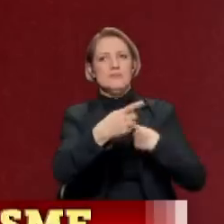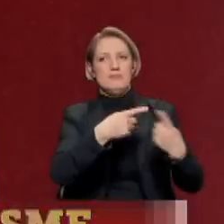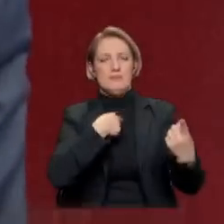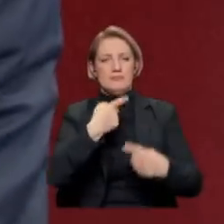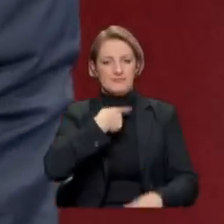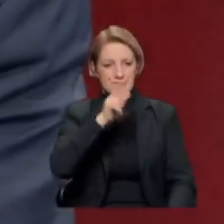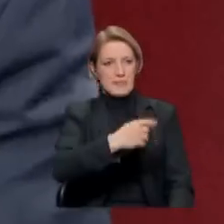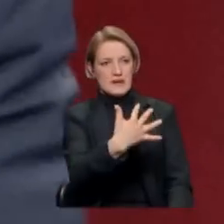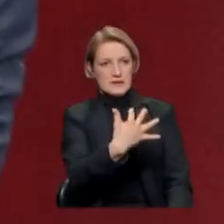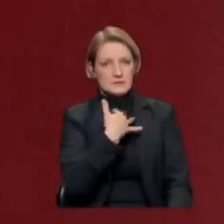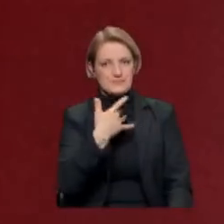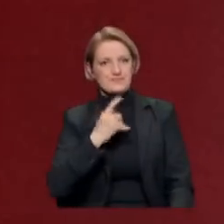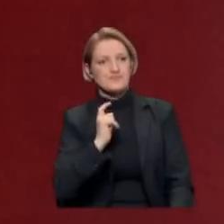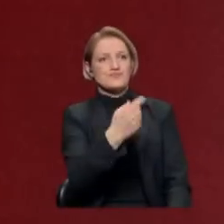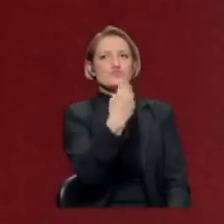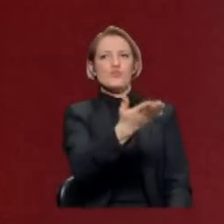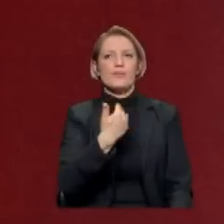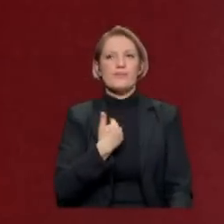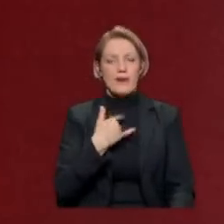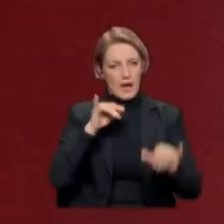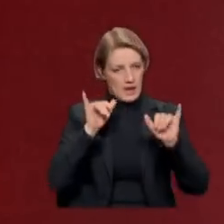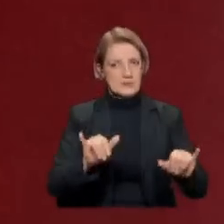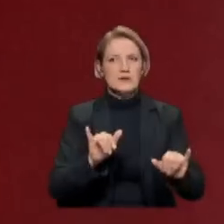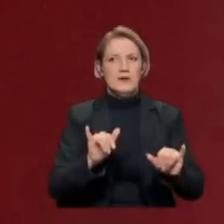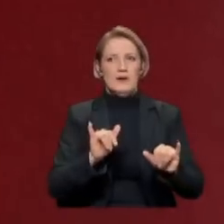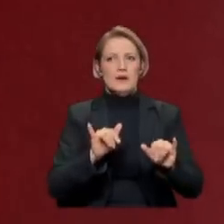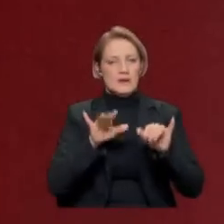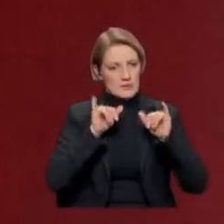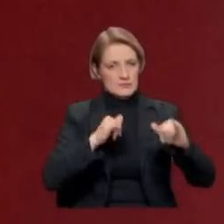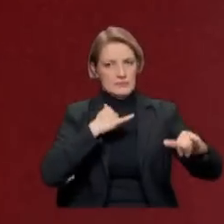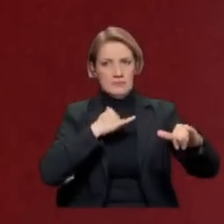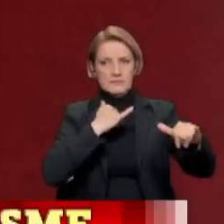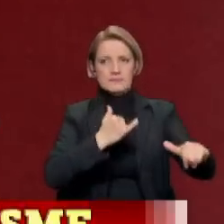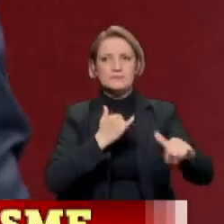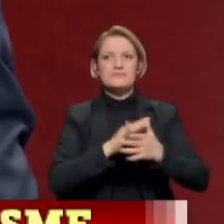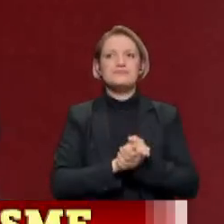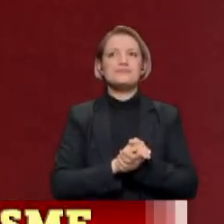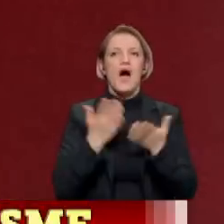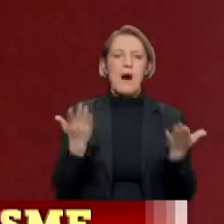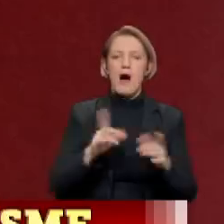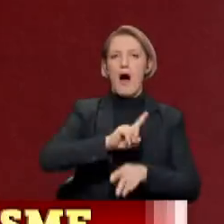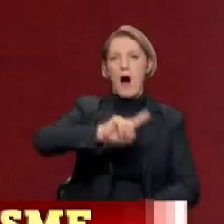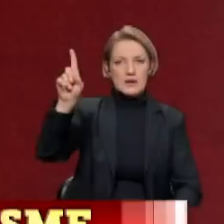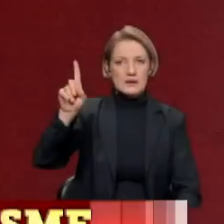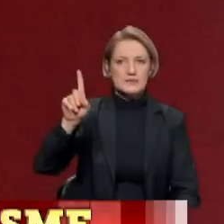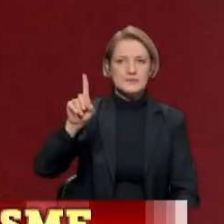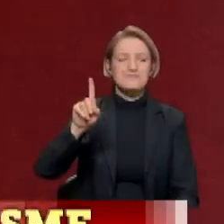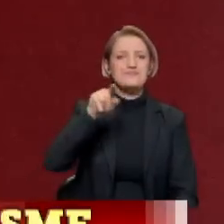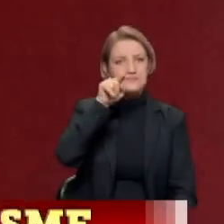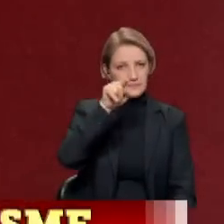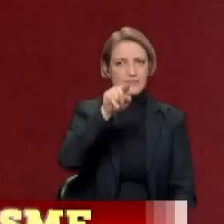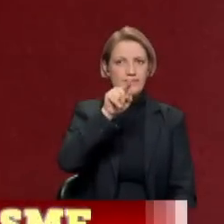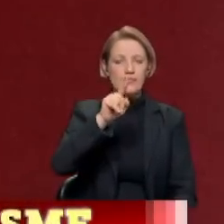Bana yaptığınız bir saldırıya misilleme yapıyorum. Aynıyla, misliyle de değil, aynıyla sadece. Ama hayır,